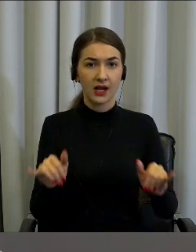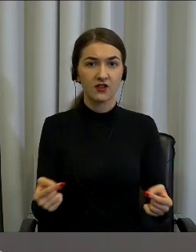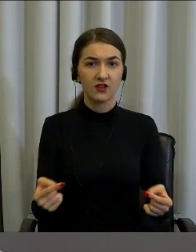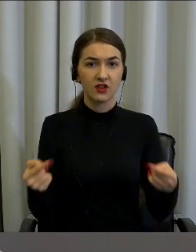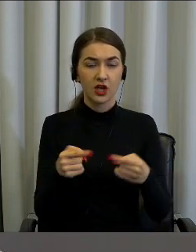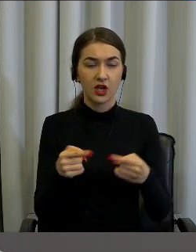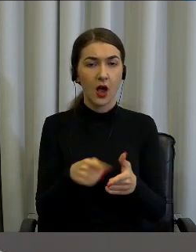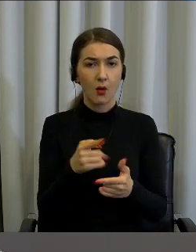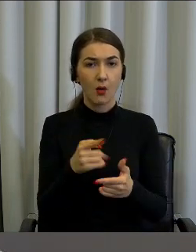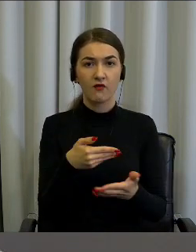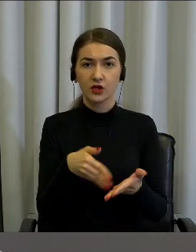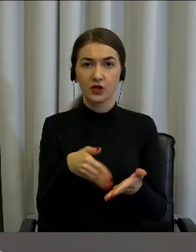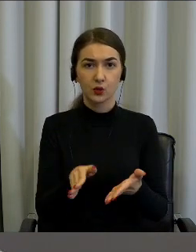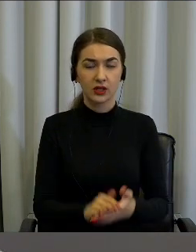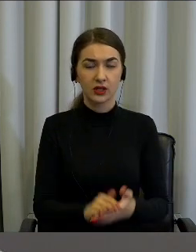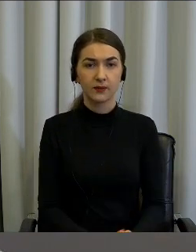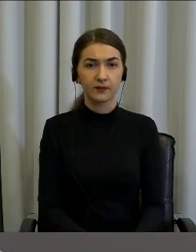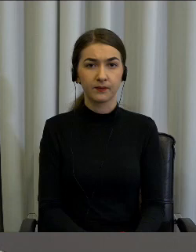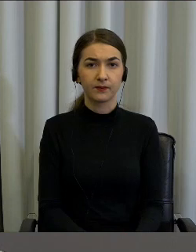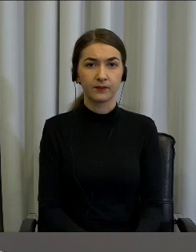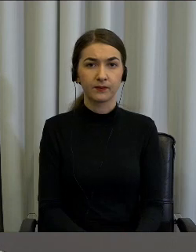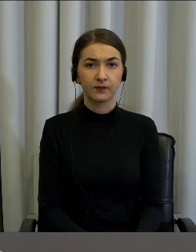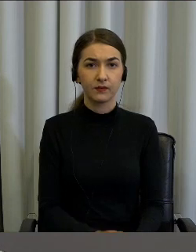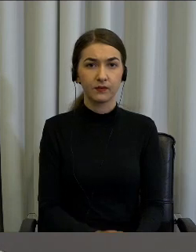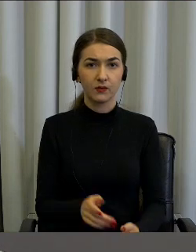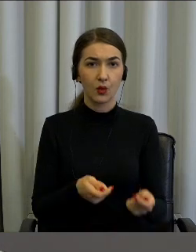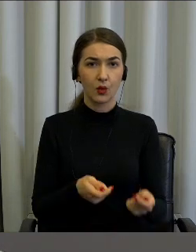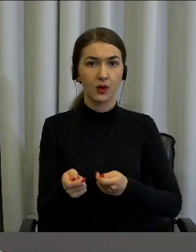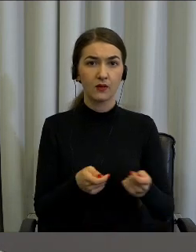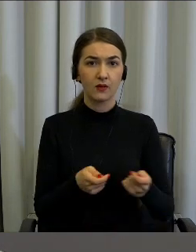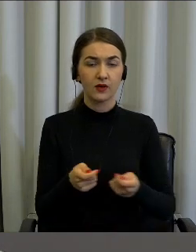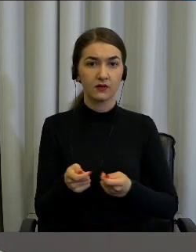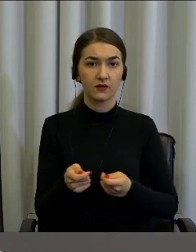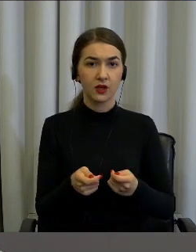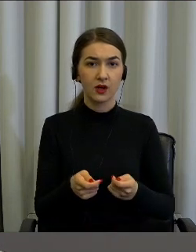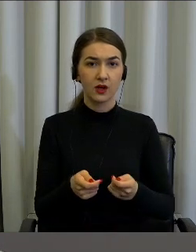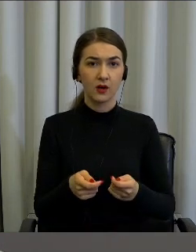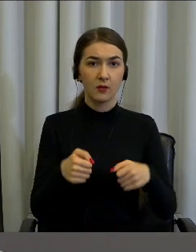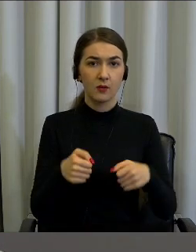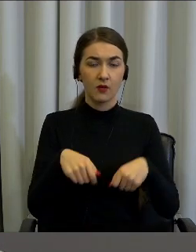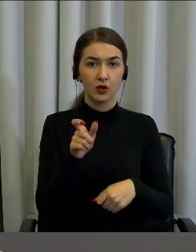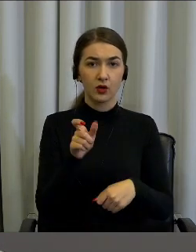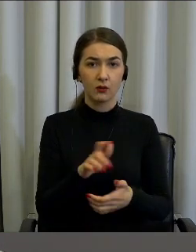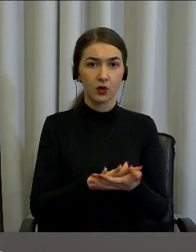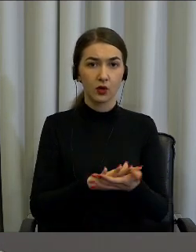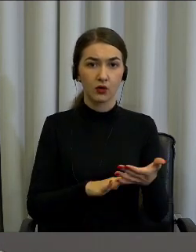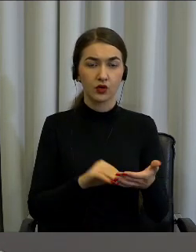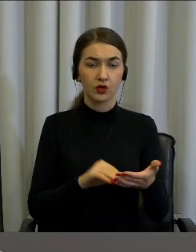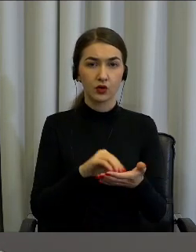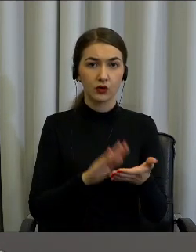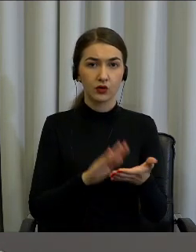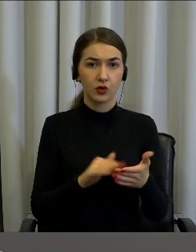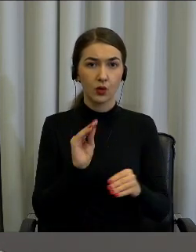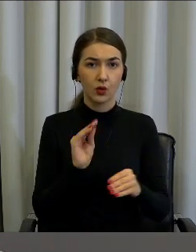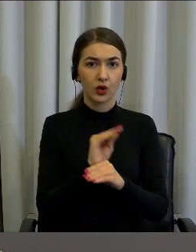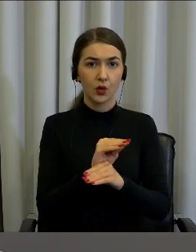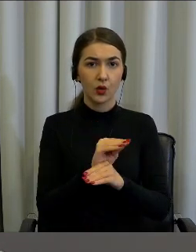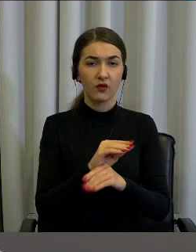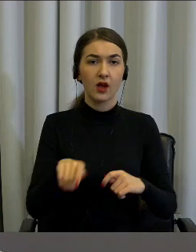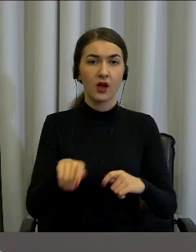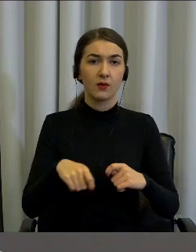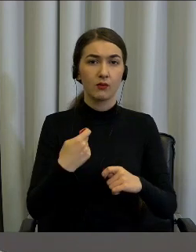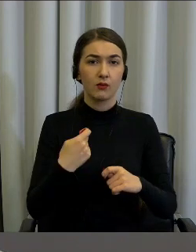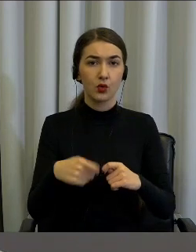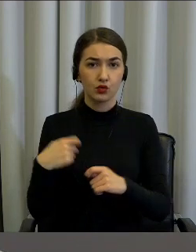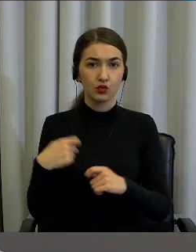відсутній е управління верховного комісара з прав людини продовжило документувати додаткові випадки серйозних порушень прав що мали